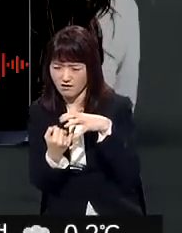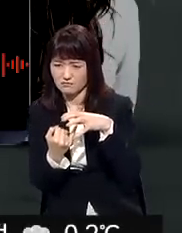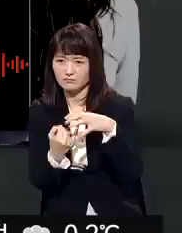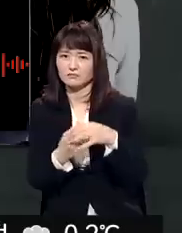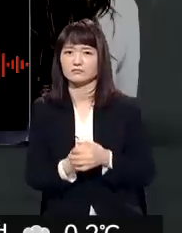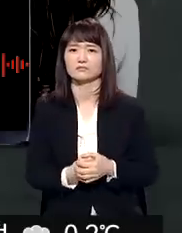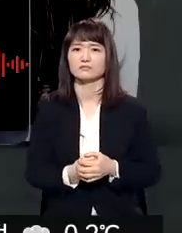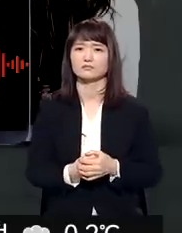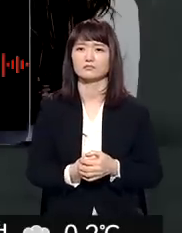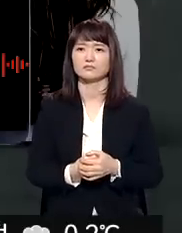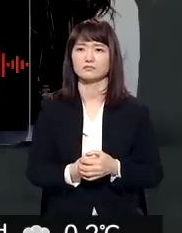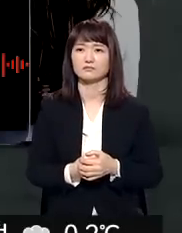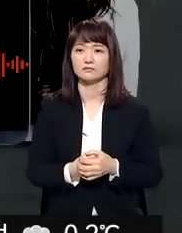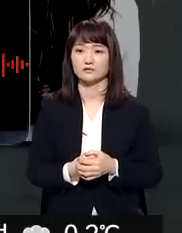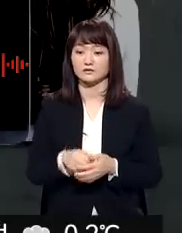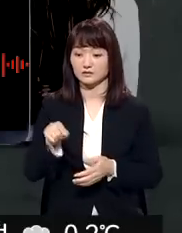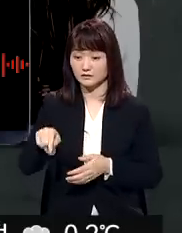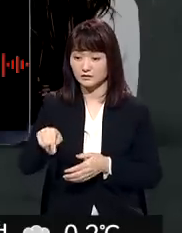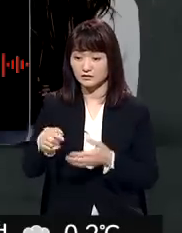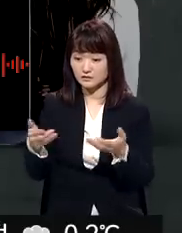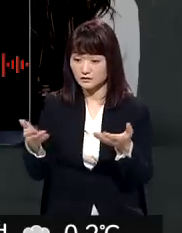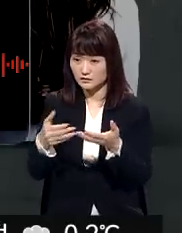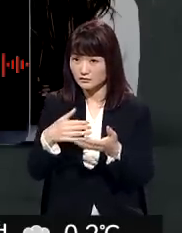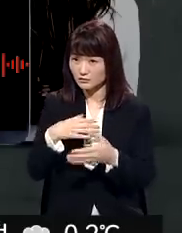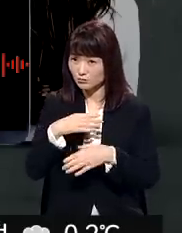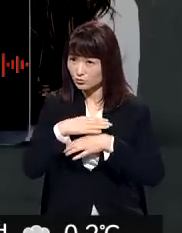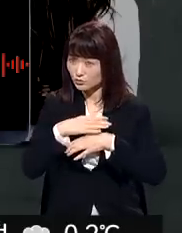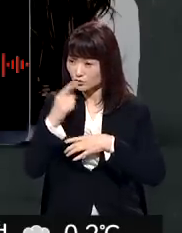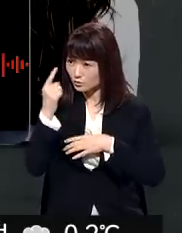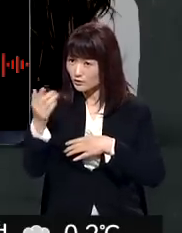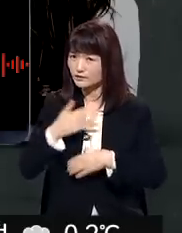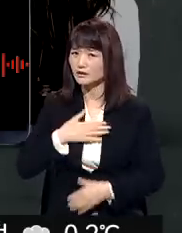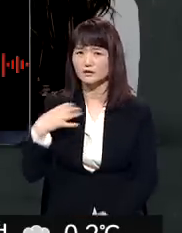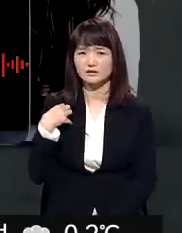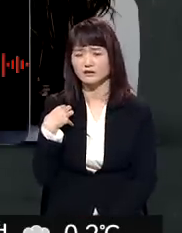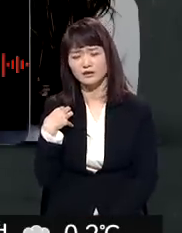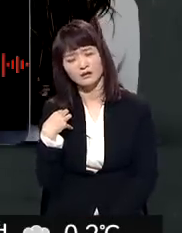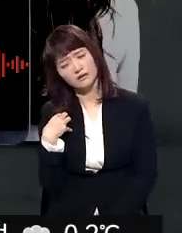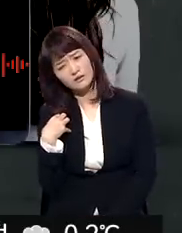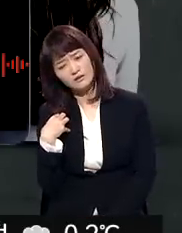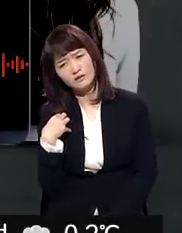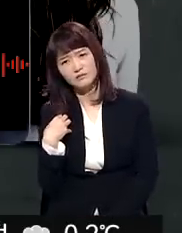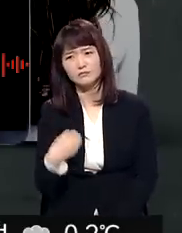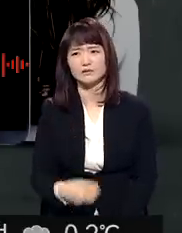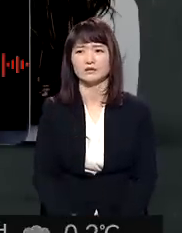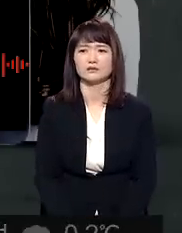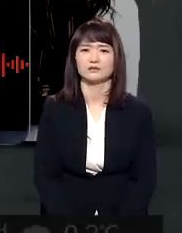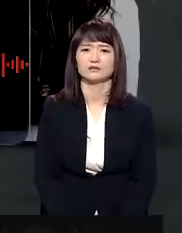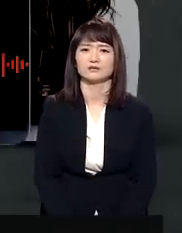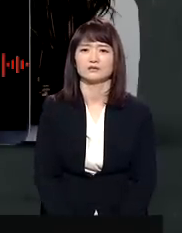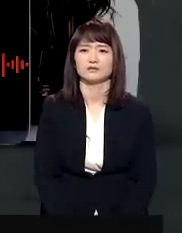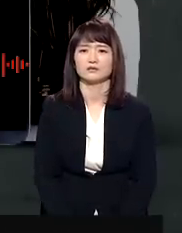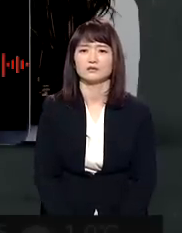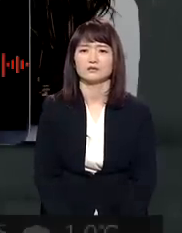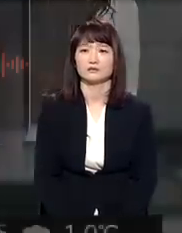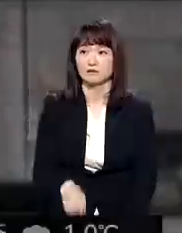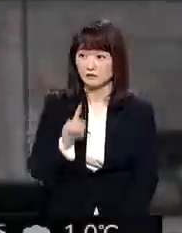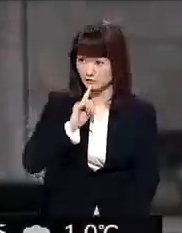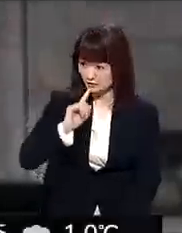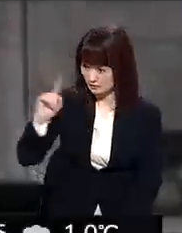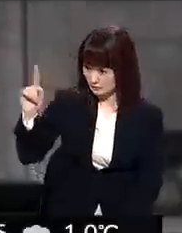그 어깨가 무서워서 그래 물어봤더니 난 도저히 감당이 안 돼 여기 무슨 말이냐면 신고를 해도